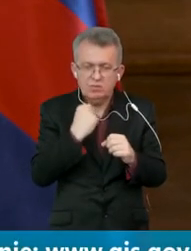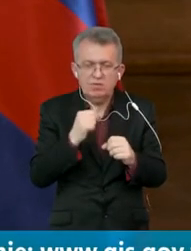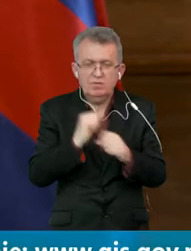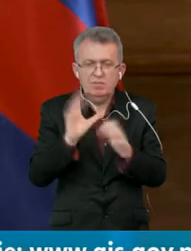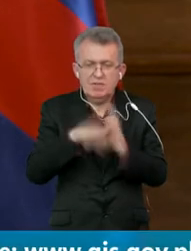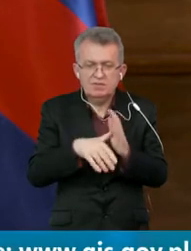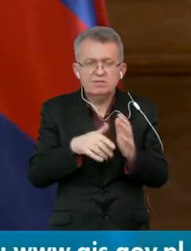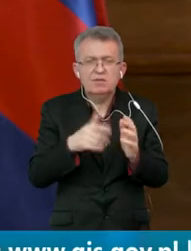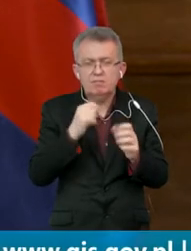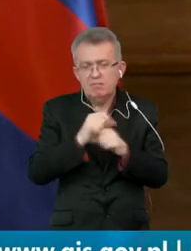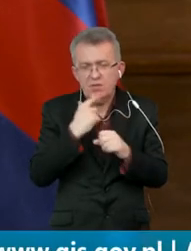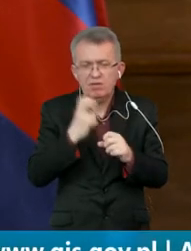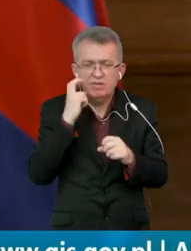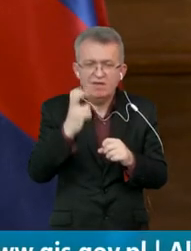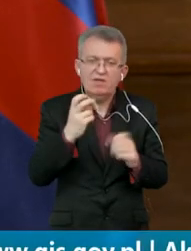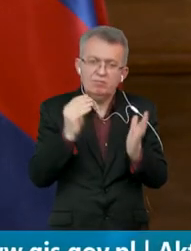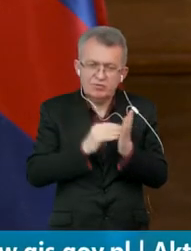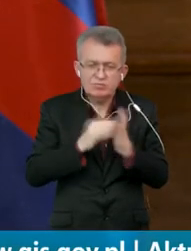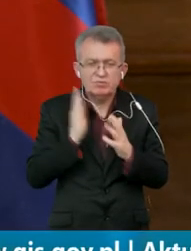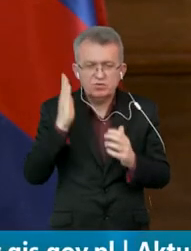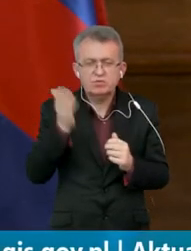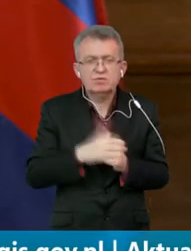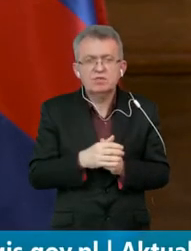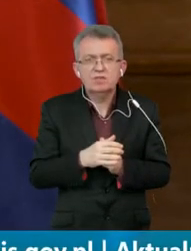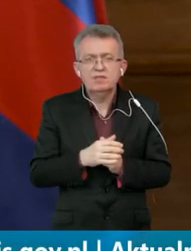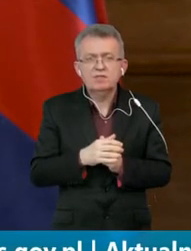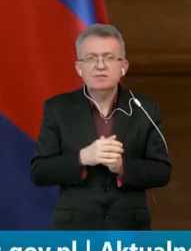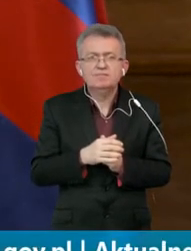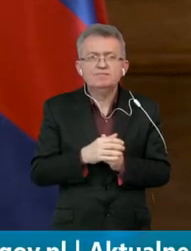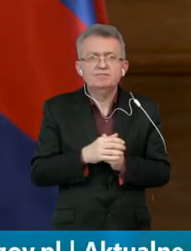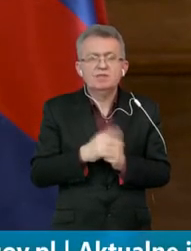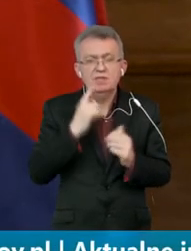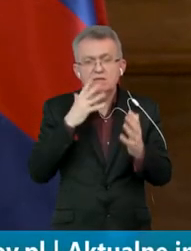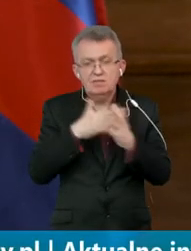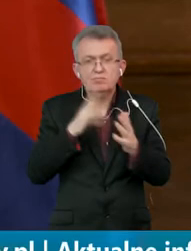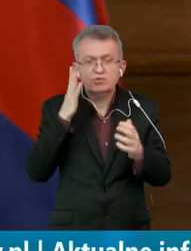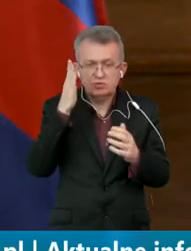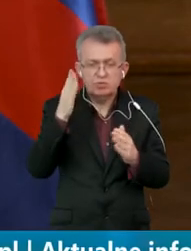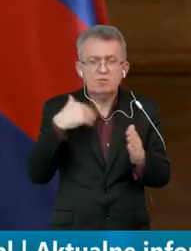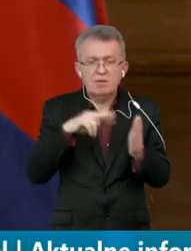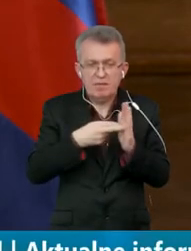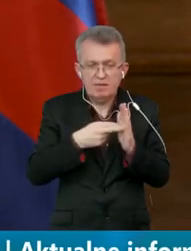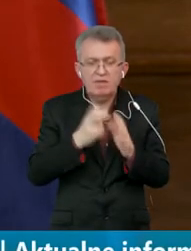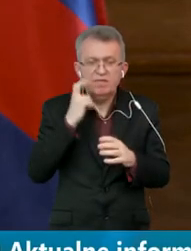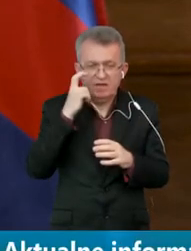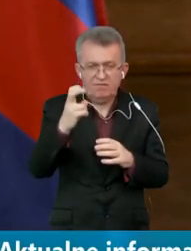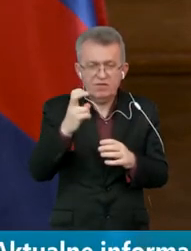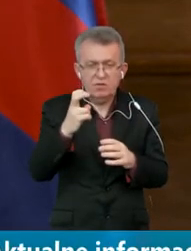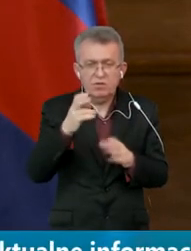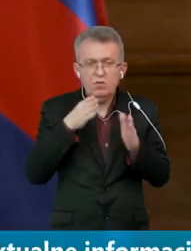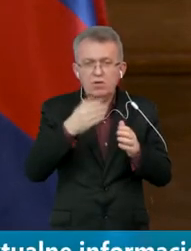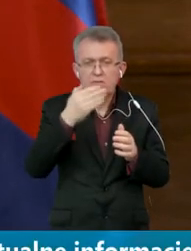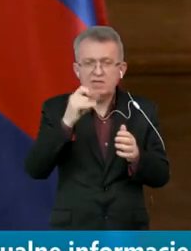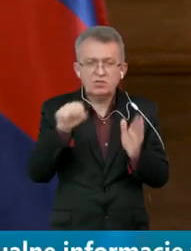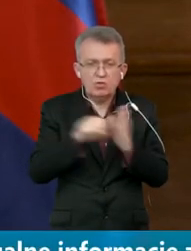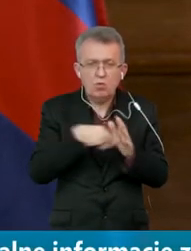część miasta. Zdecydowanie za mało. Tramwaje by się przydały. Oczywiście przewidujemy w przyszłości budowę linii tramwajowej wzdłuż ulicy Mieszka do